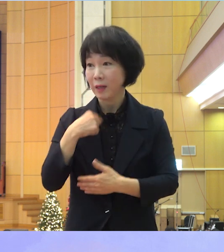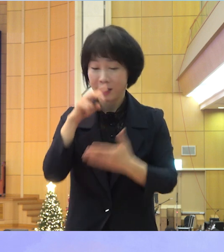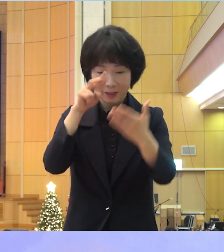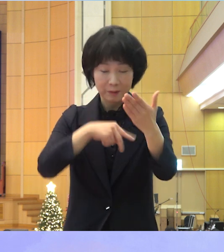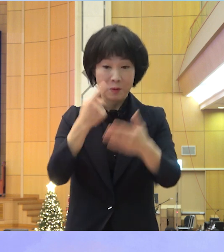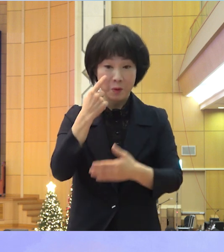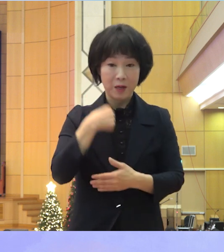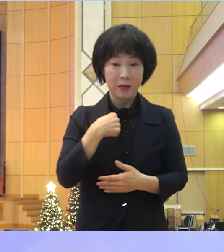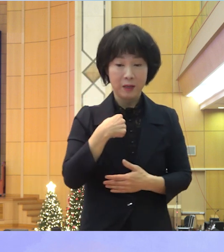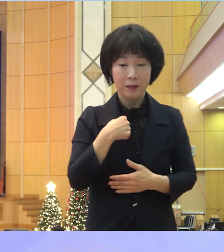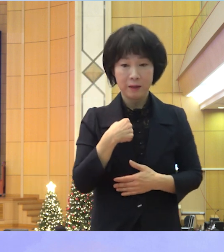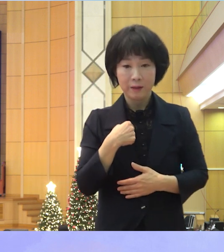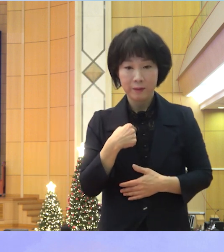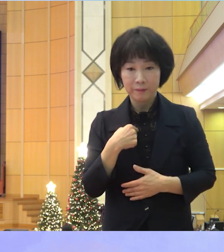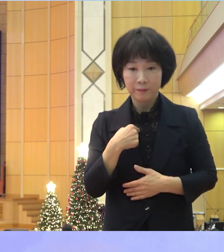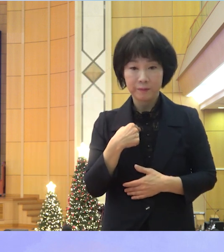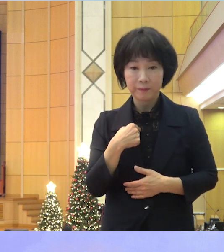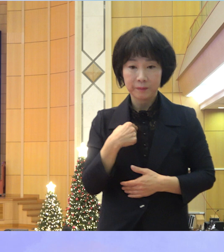318페이지입니다.